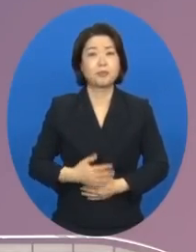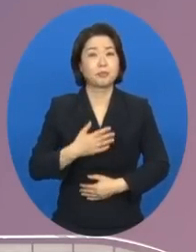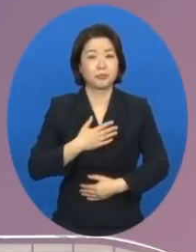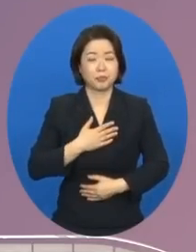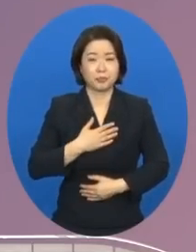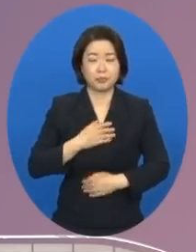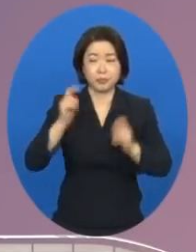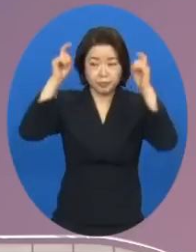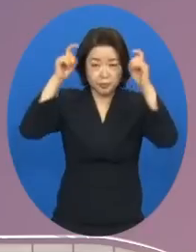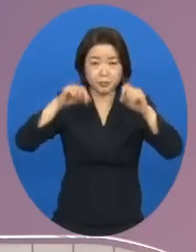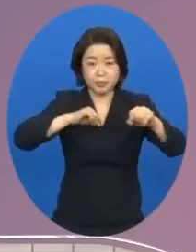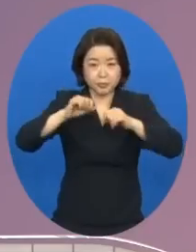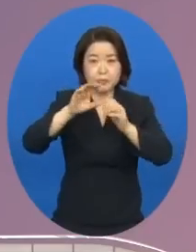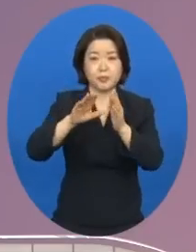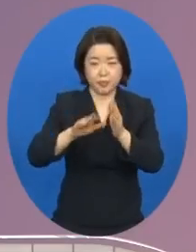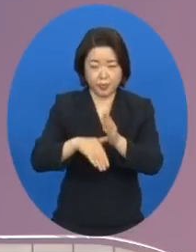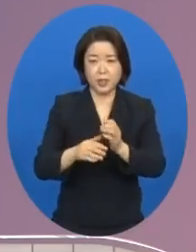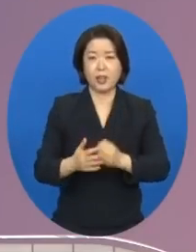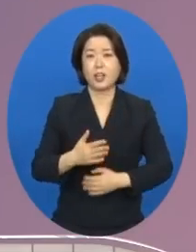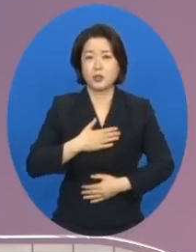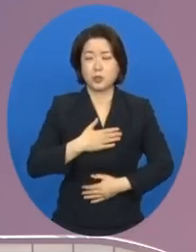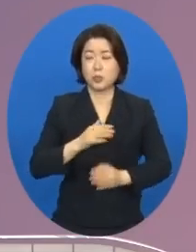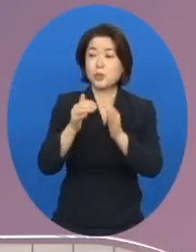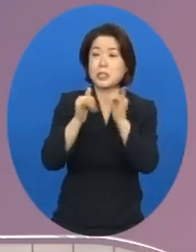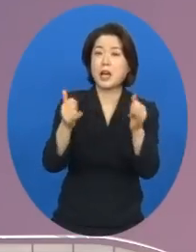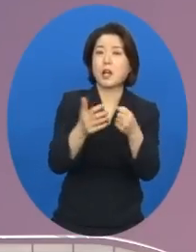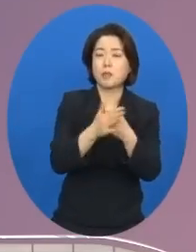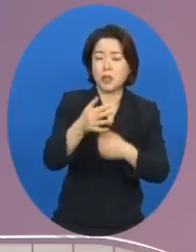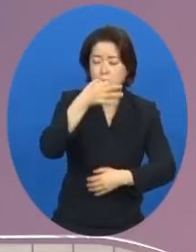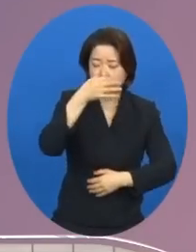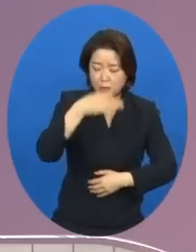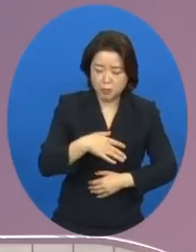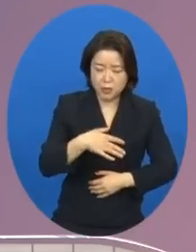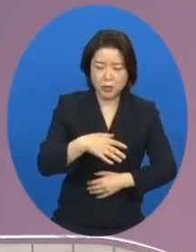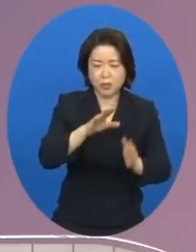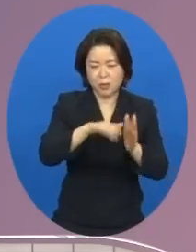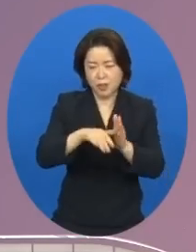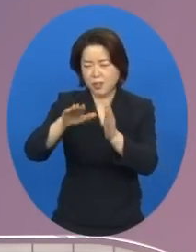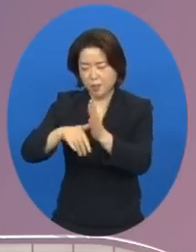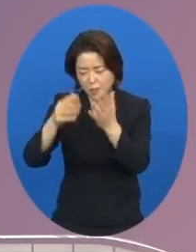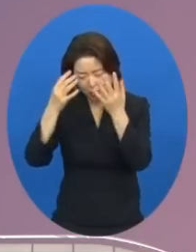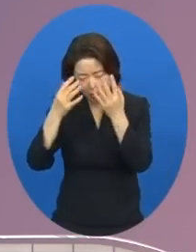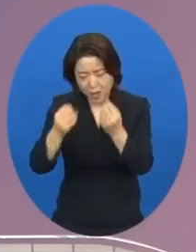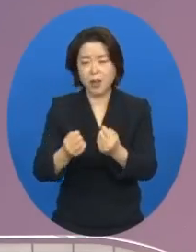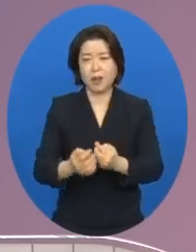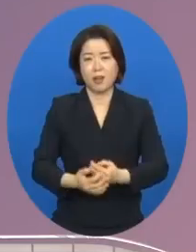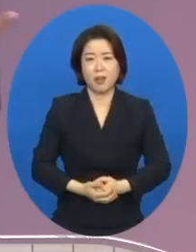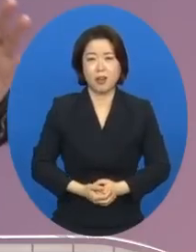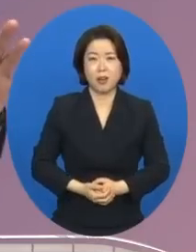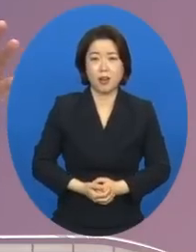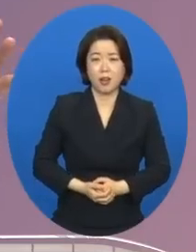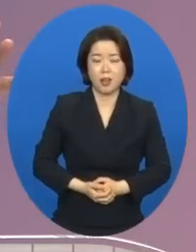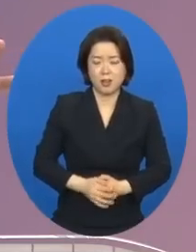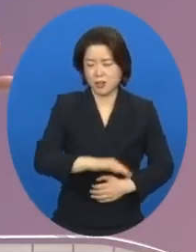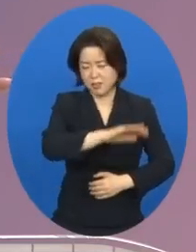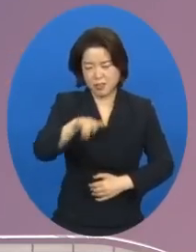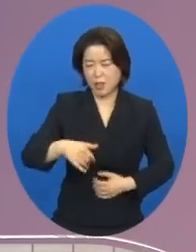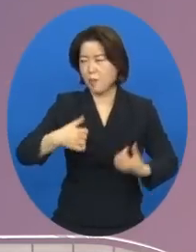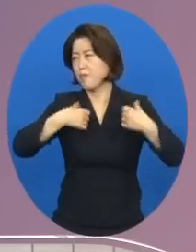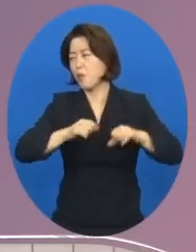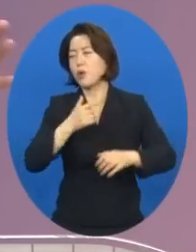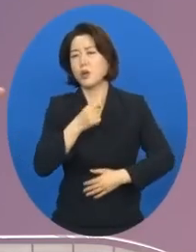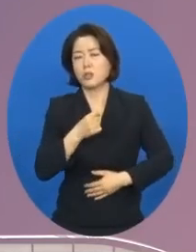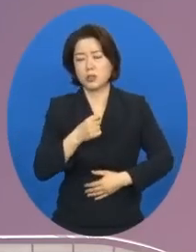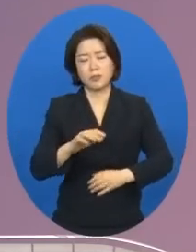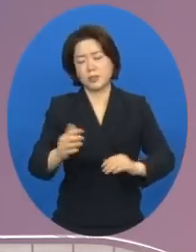제가 목회하면서 저도 사람 때문에 힘들었던 순간이 많았습니다. 모든 걸 포기하고 싶고